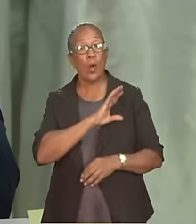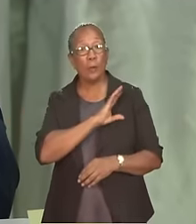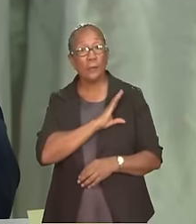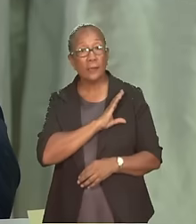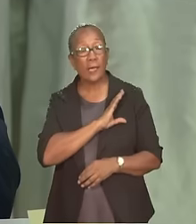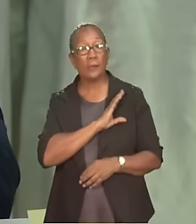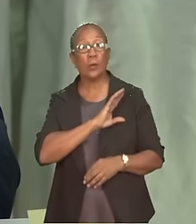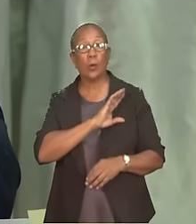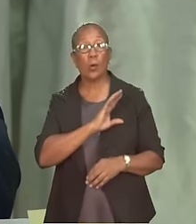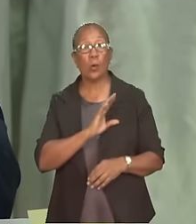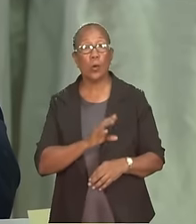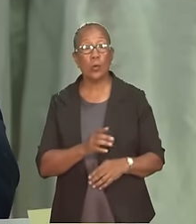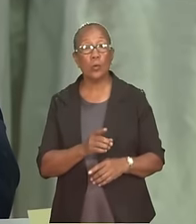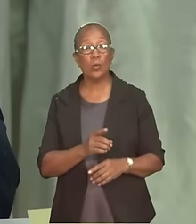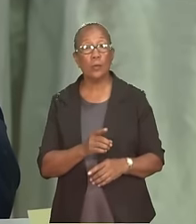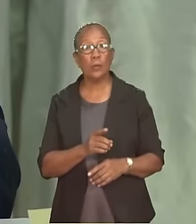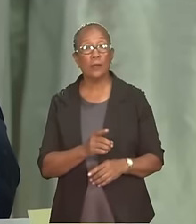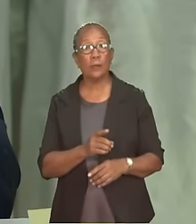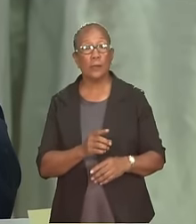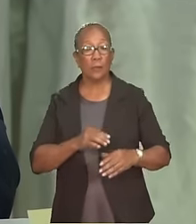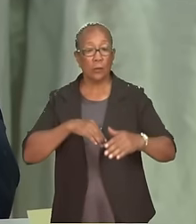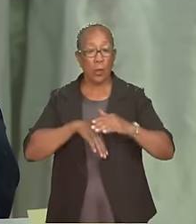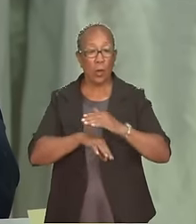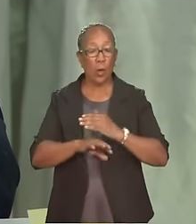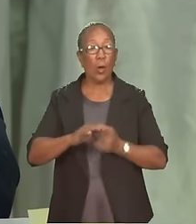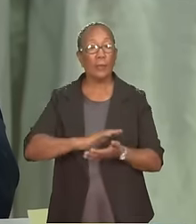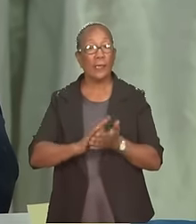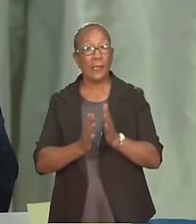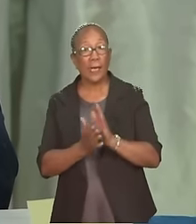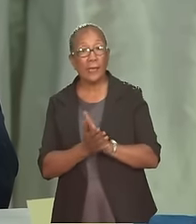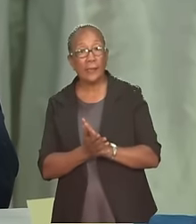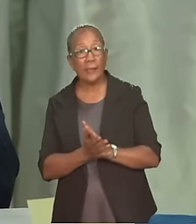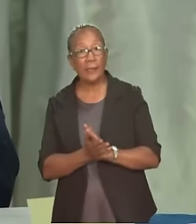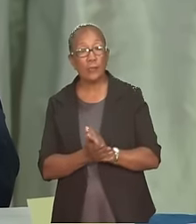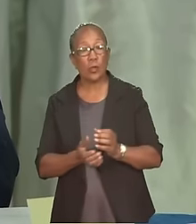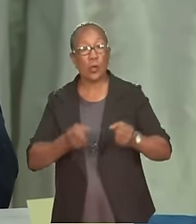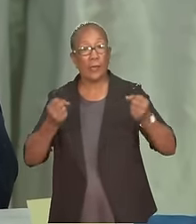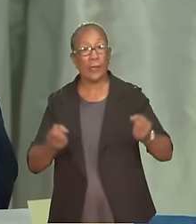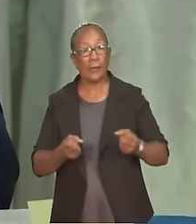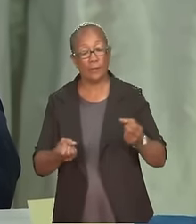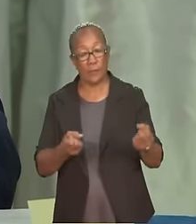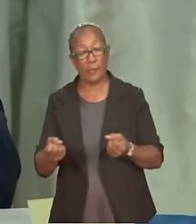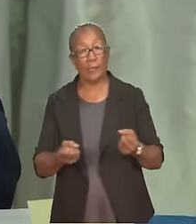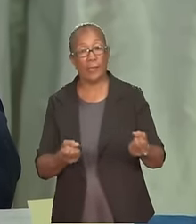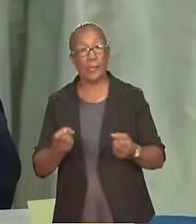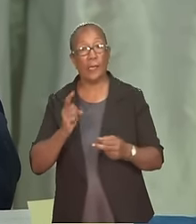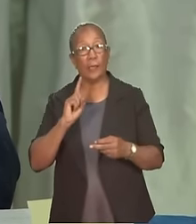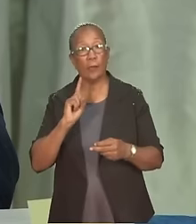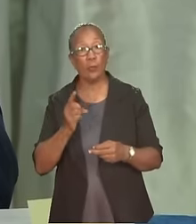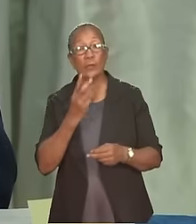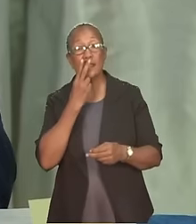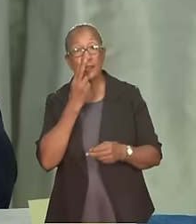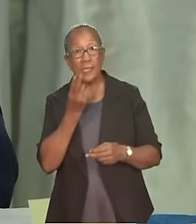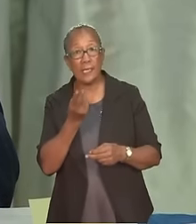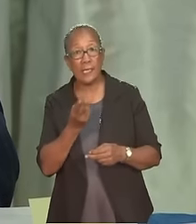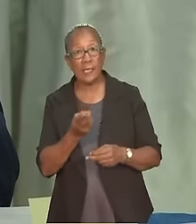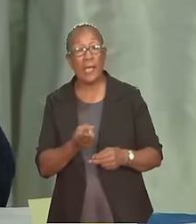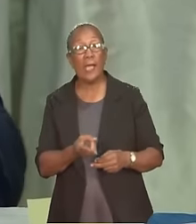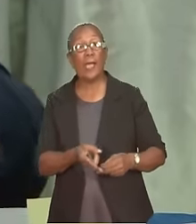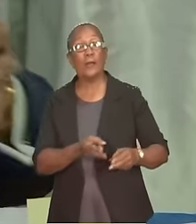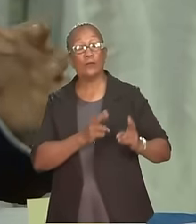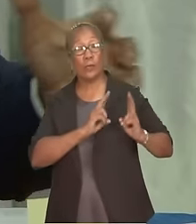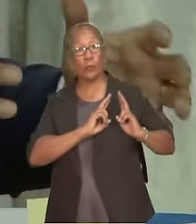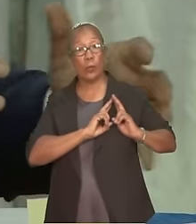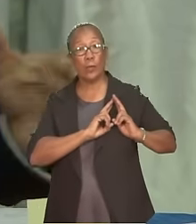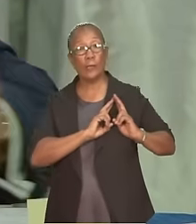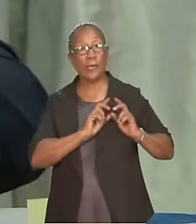wordt door het onderhandelingsorgaan van de regering. Wij moeten ervoor waken dat er geen discrepantie gaat plaatsvinden